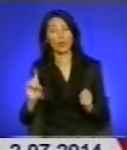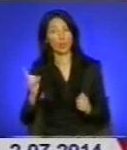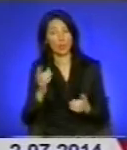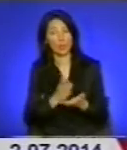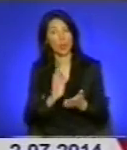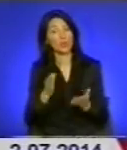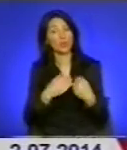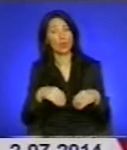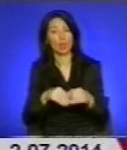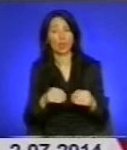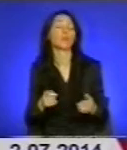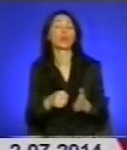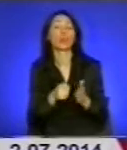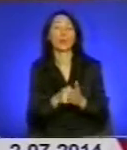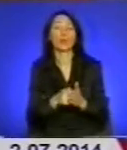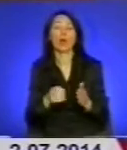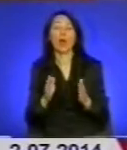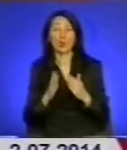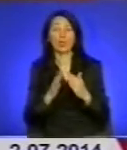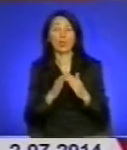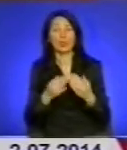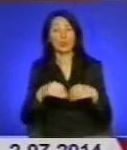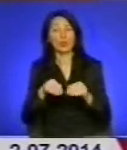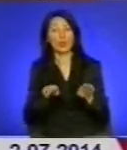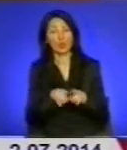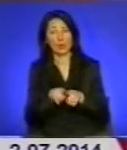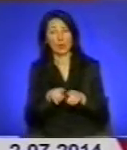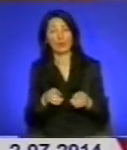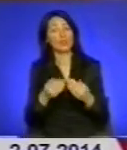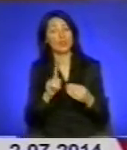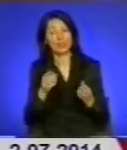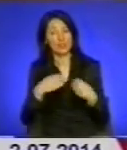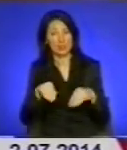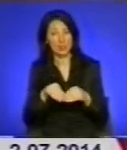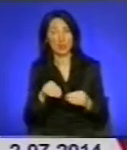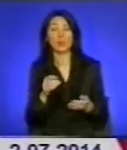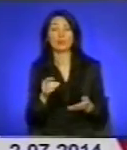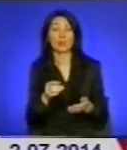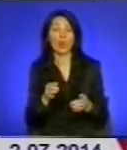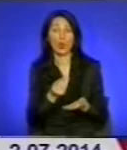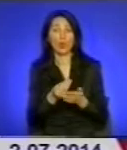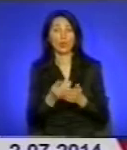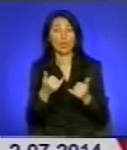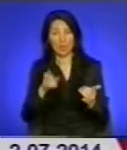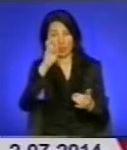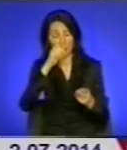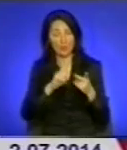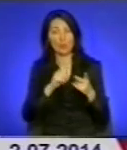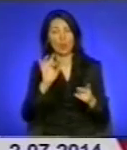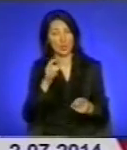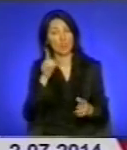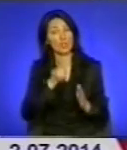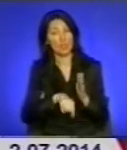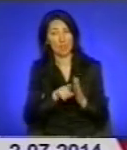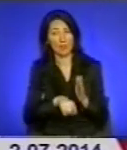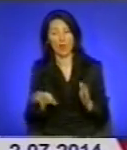врятувати в будинках сі мейного одних піклувальників обходиться державі півтора рази дешевше ніж в інтернаті під час колеги наголосили на